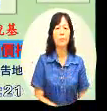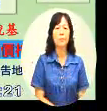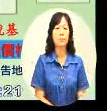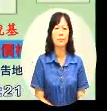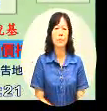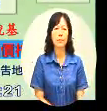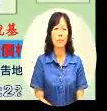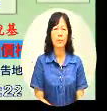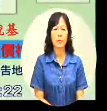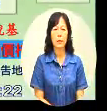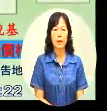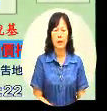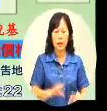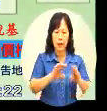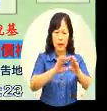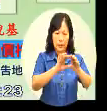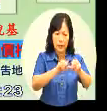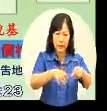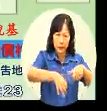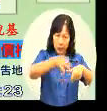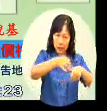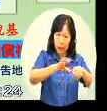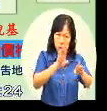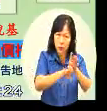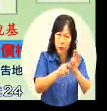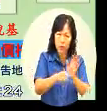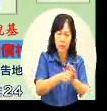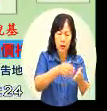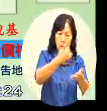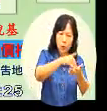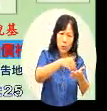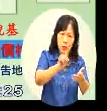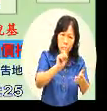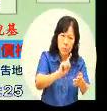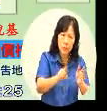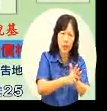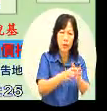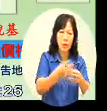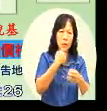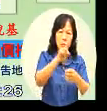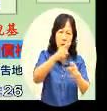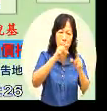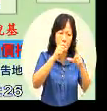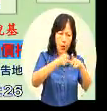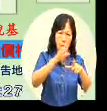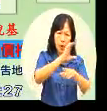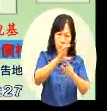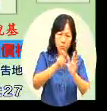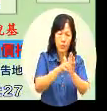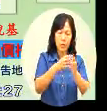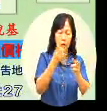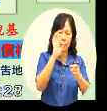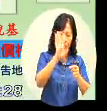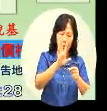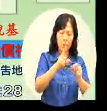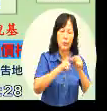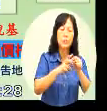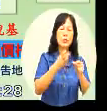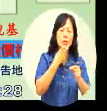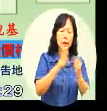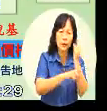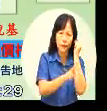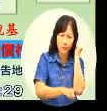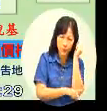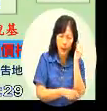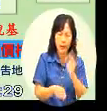然后呢地价税它的算法是税基乘以税率，税率是中央的法令，高雄市政府可以